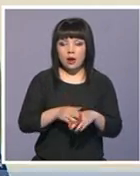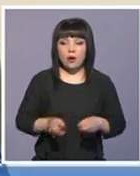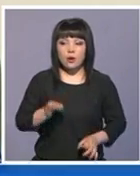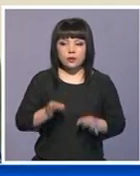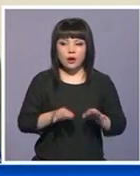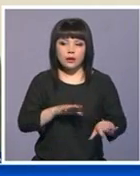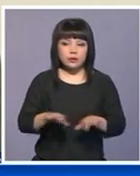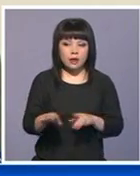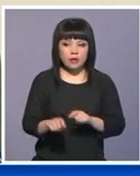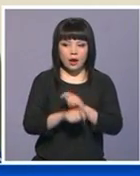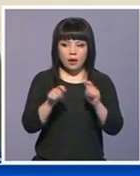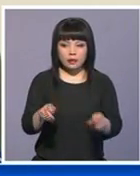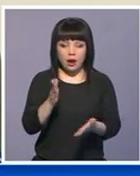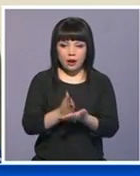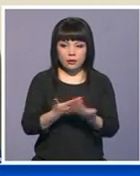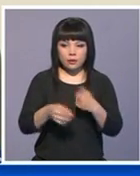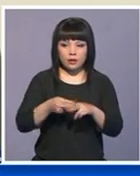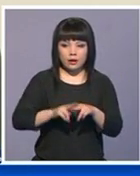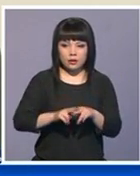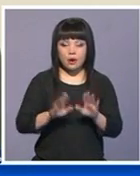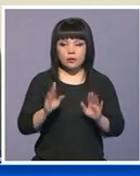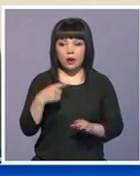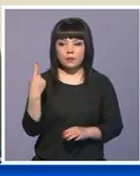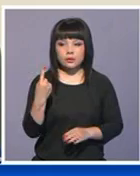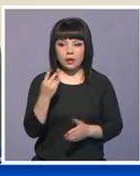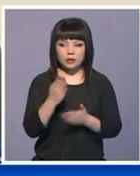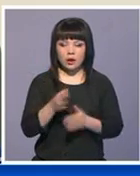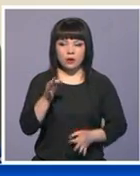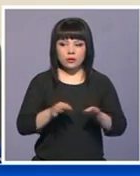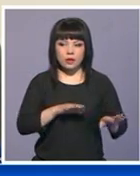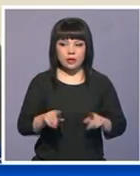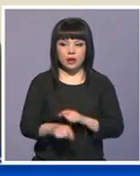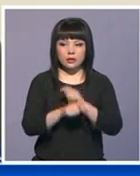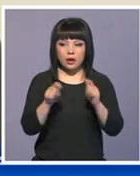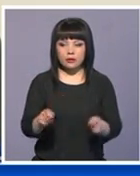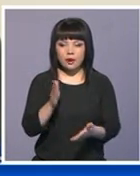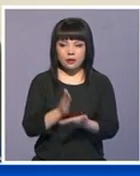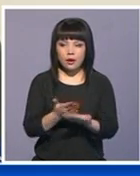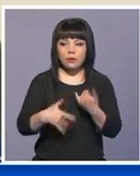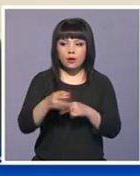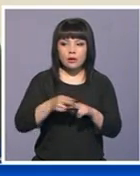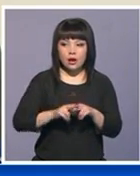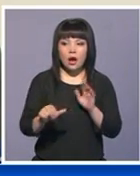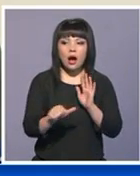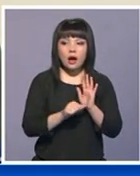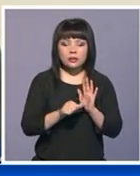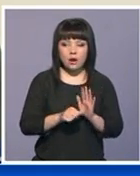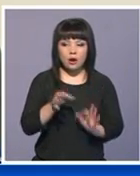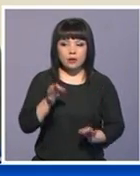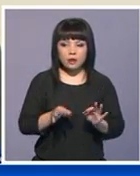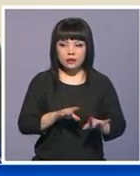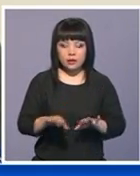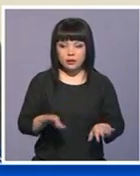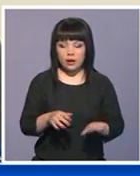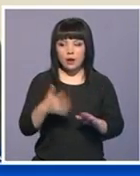жылмен салыстыратын болсақ, өткен жылы бұл салада тек бір қылмыстық іс қозғалған болатын. Осы 6 қылмыстық істің 5-еуі сотқа